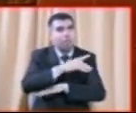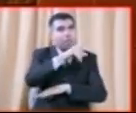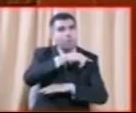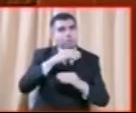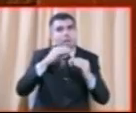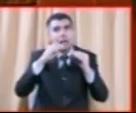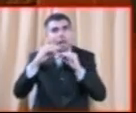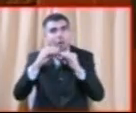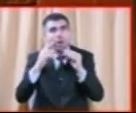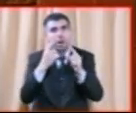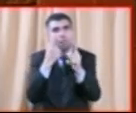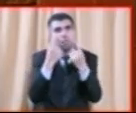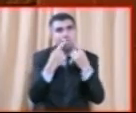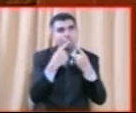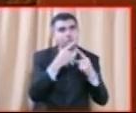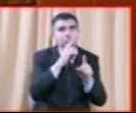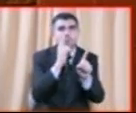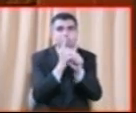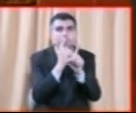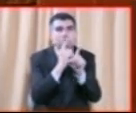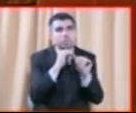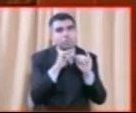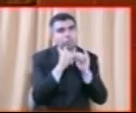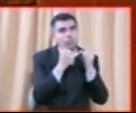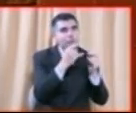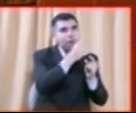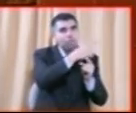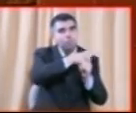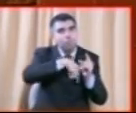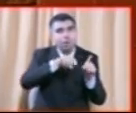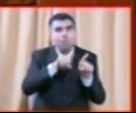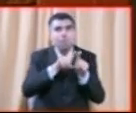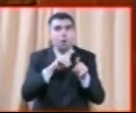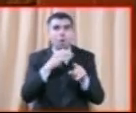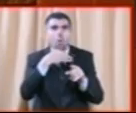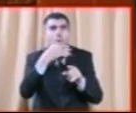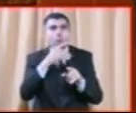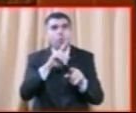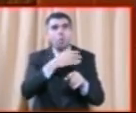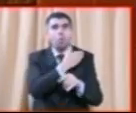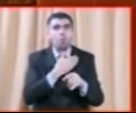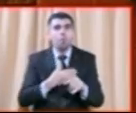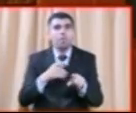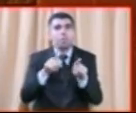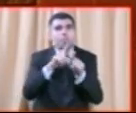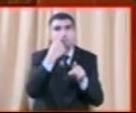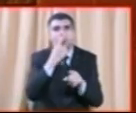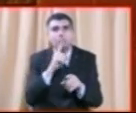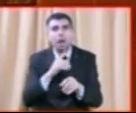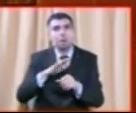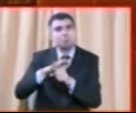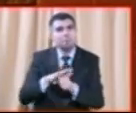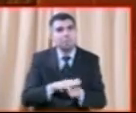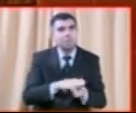لا؟ ولكن لا يمكن هكذا أن تقال بأن الحكومة يعني لا تتعاطى مع قضايا المواطنين في